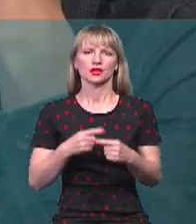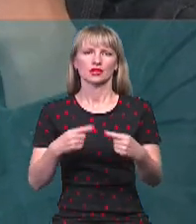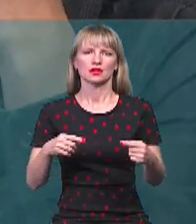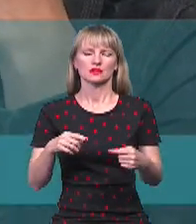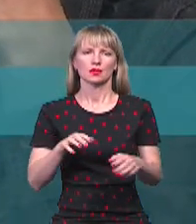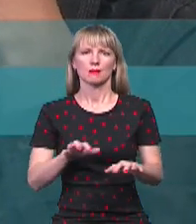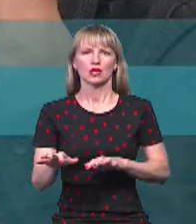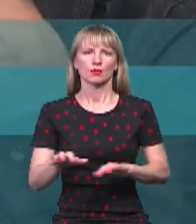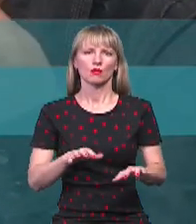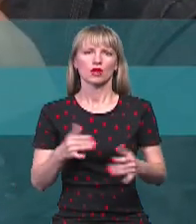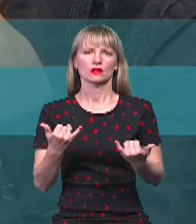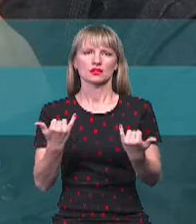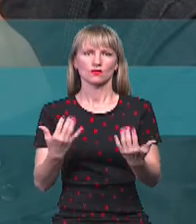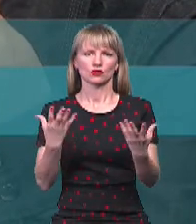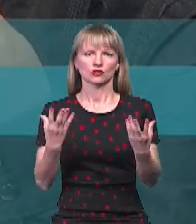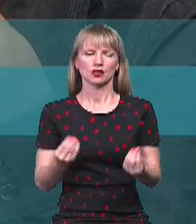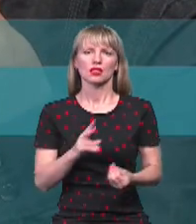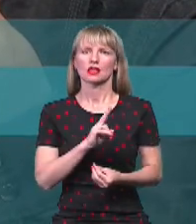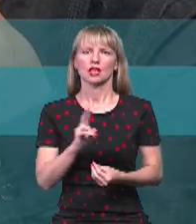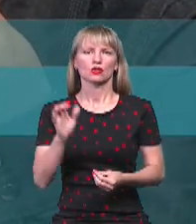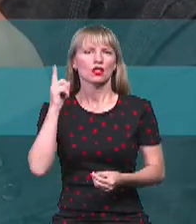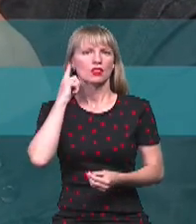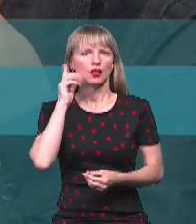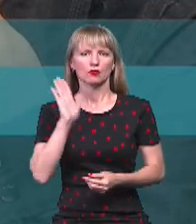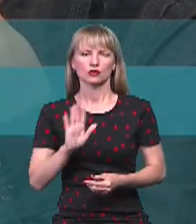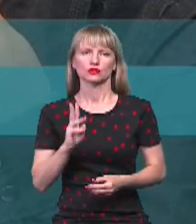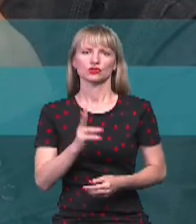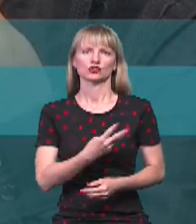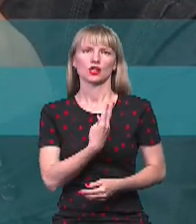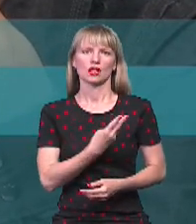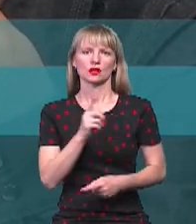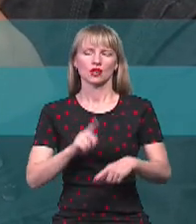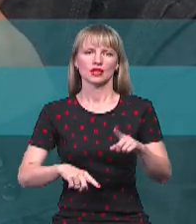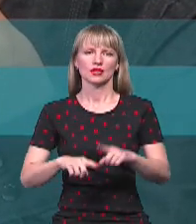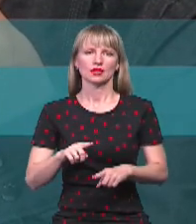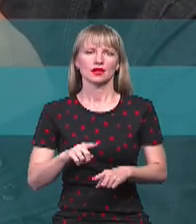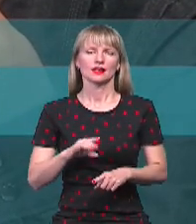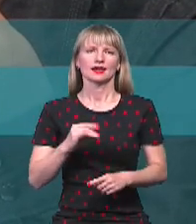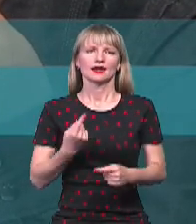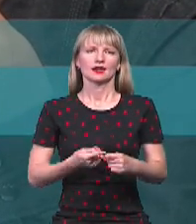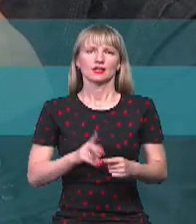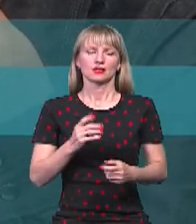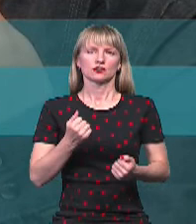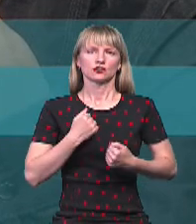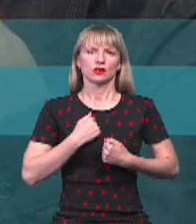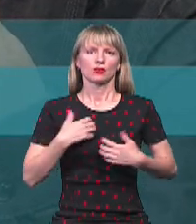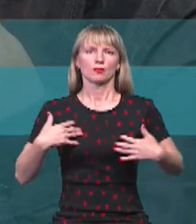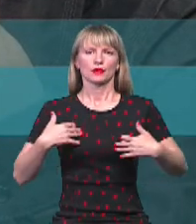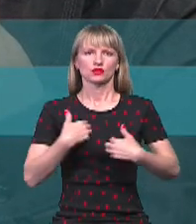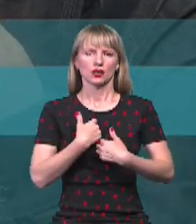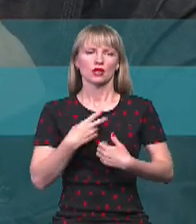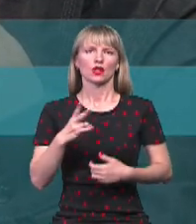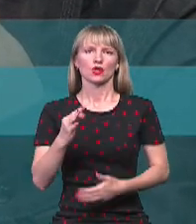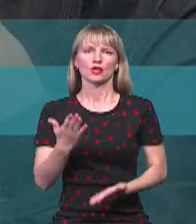которые происходят на сегодняшний день, никто не прислушивается, да, к желанию родителей, вот, это, к сожалению, печально.